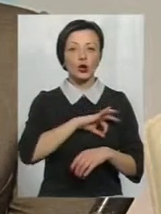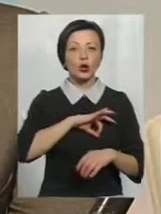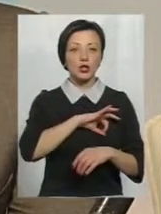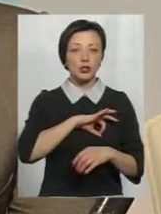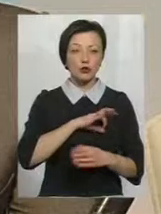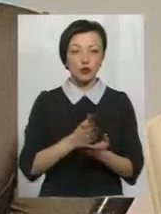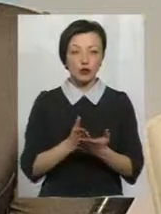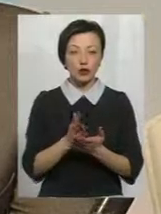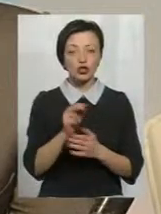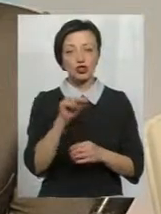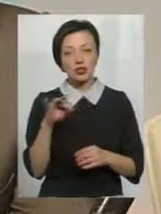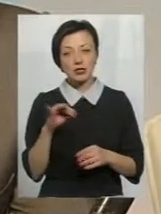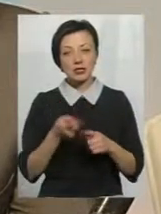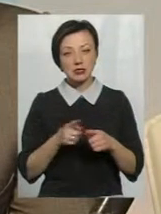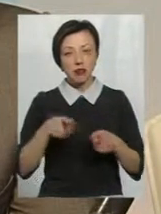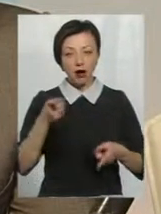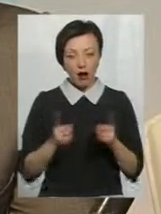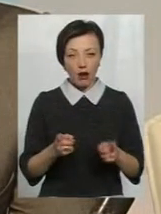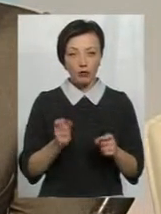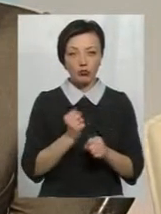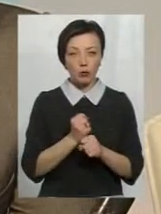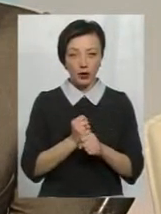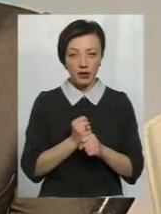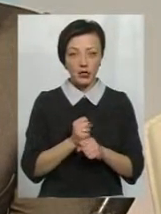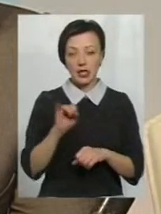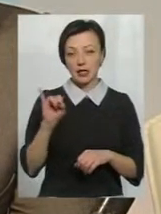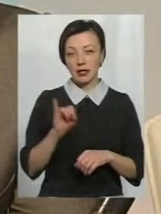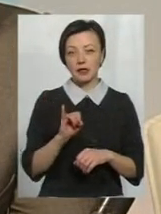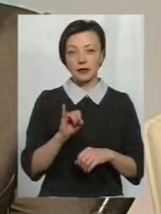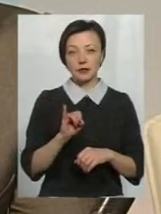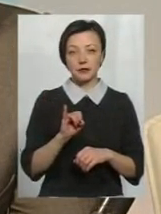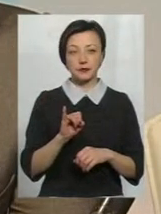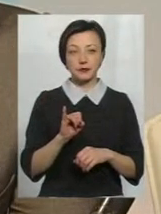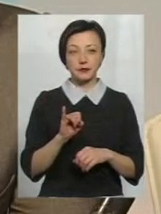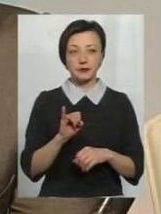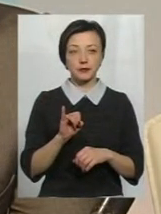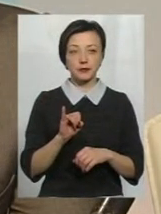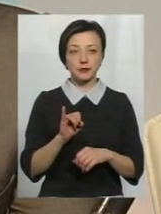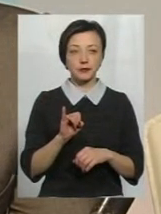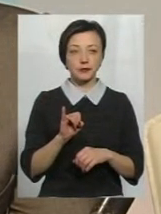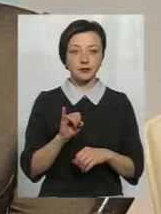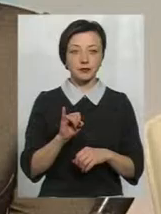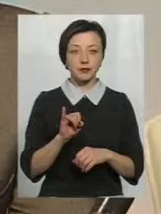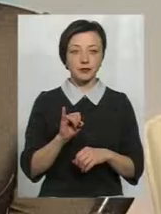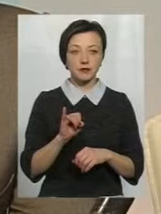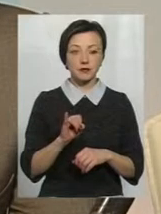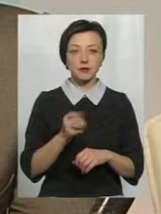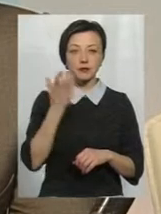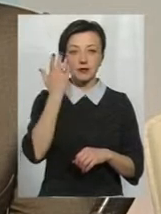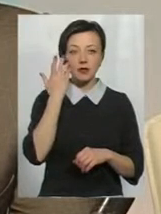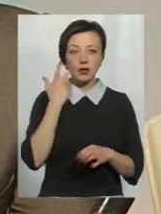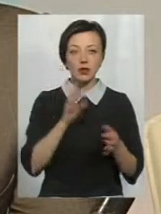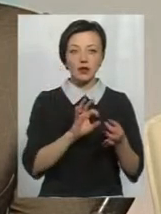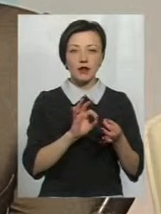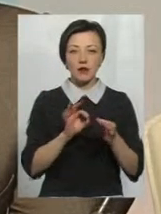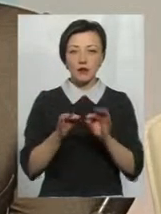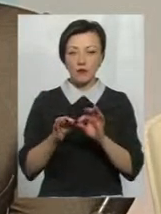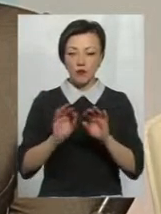сторону, чи це реально зробити. І коли йде формулювання, так,